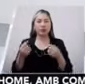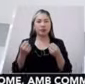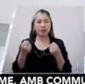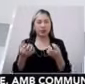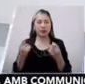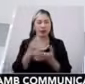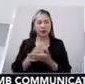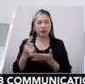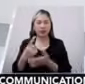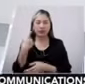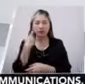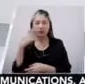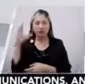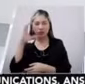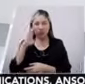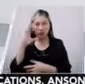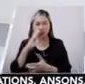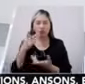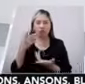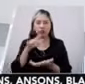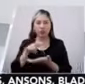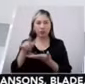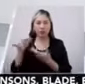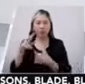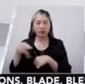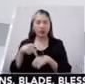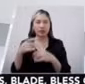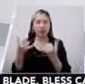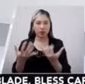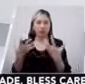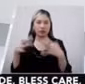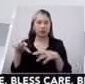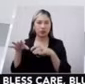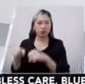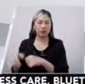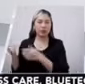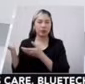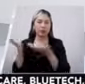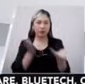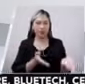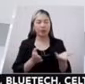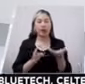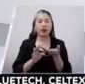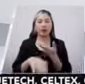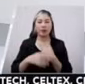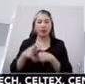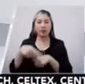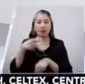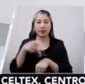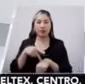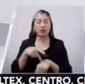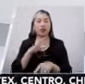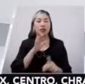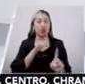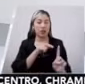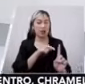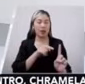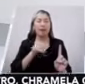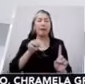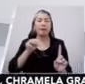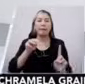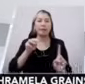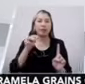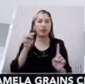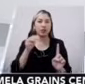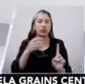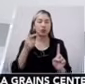kanyang pagkakaaresto sa Tangerang, Indonesia. Sa pagsundo sa kanya ng mga taga-gobyerno, humingi siya ng tulong dahil may natatanggap daw